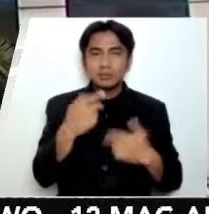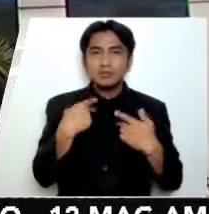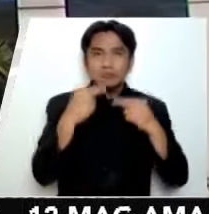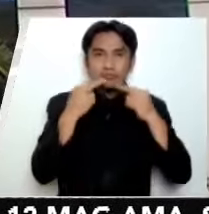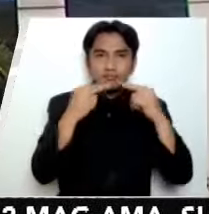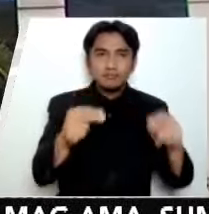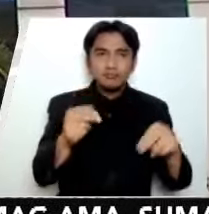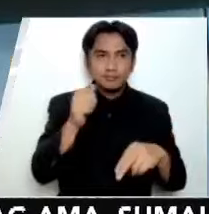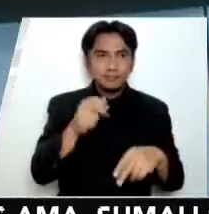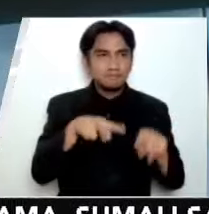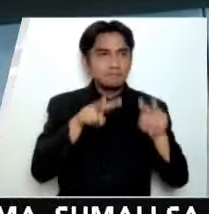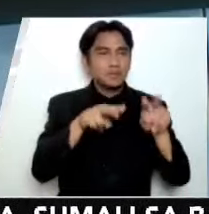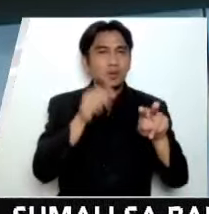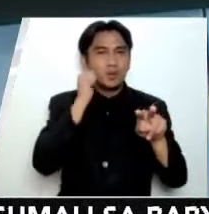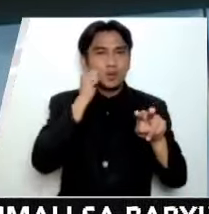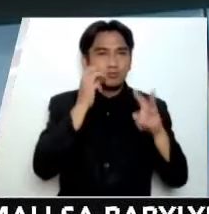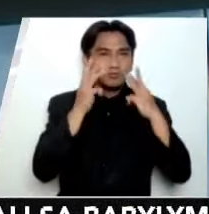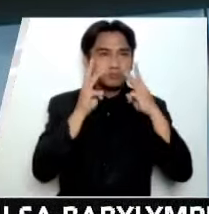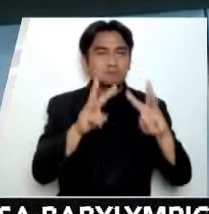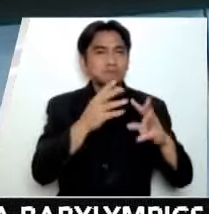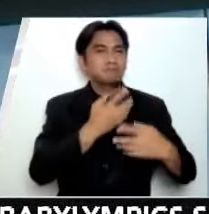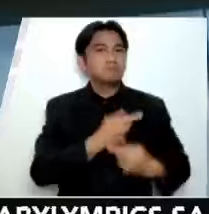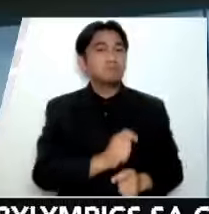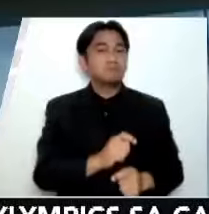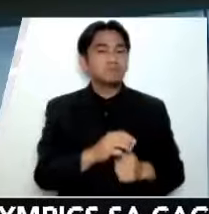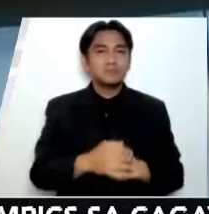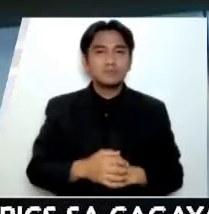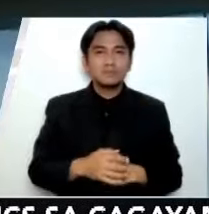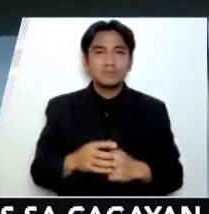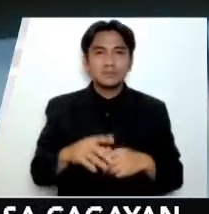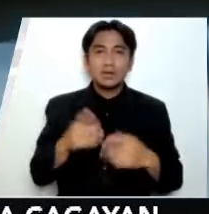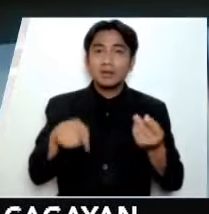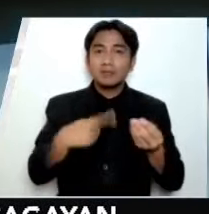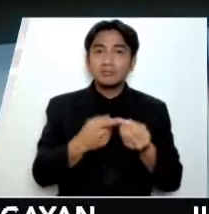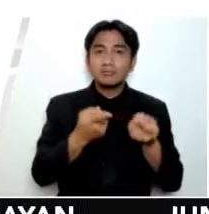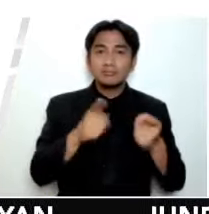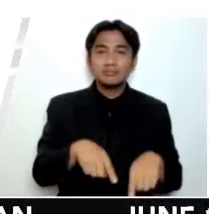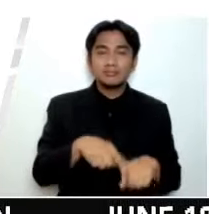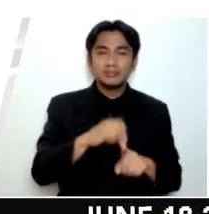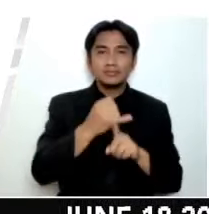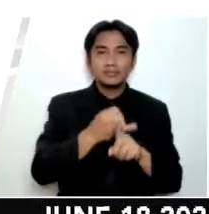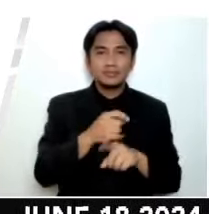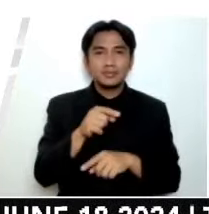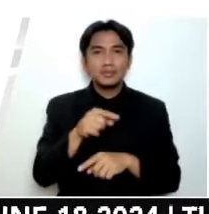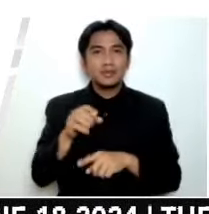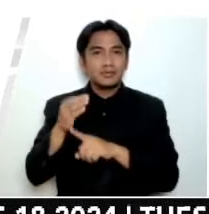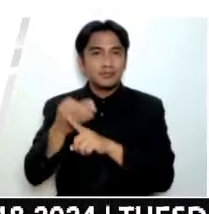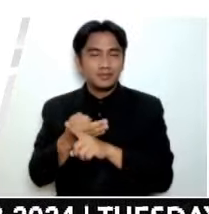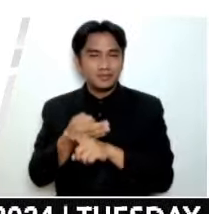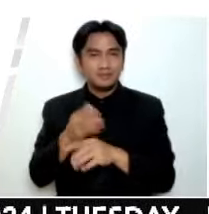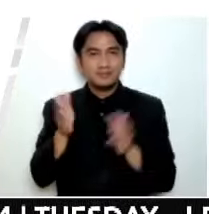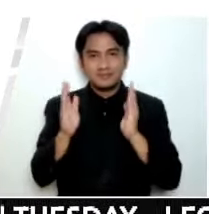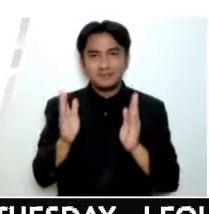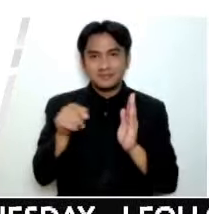pinagkakatiwalaan. Isinagawa ito noong Enero at Pebrero 2014 ang sample size sa Pilipinas.